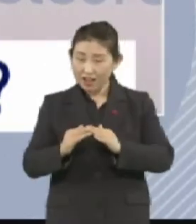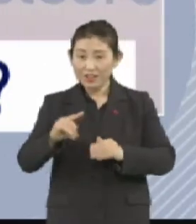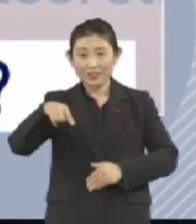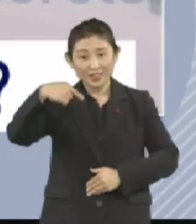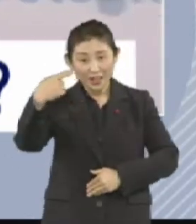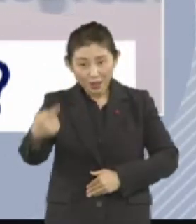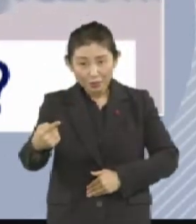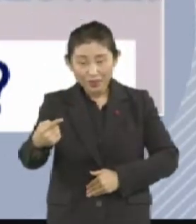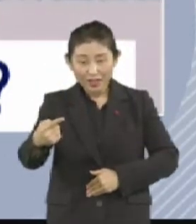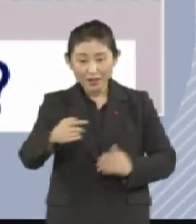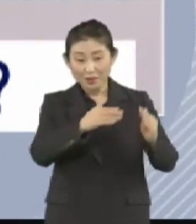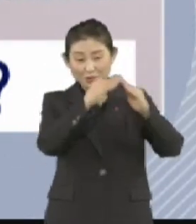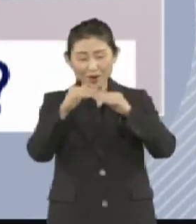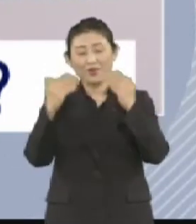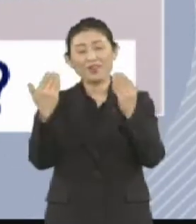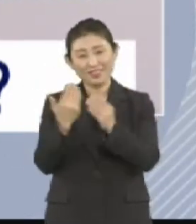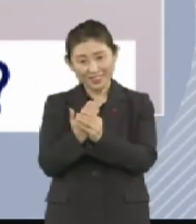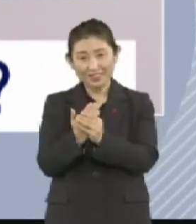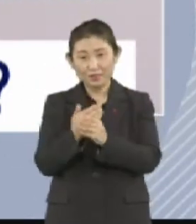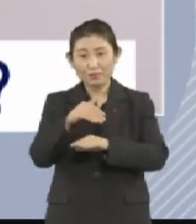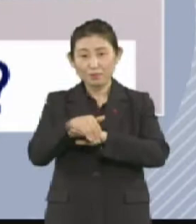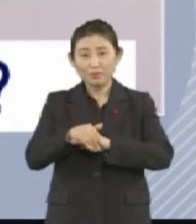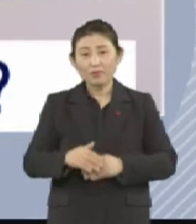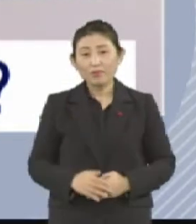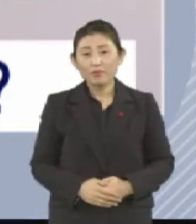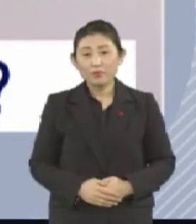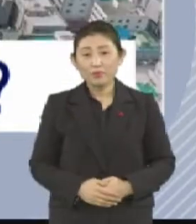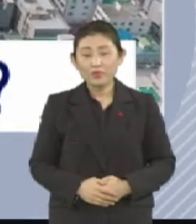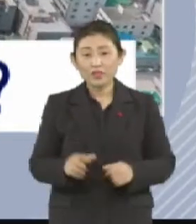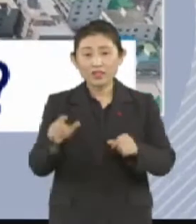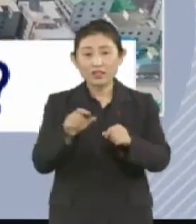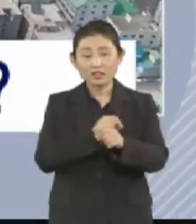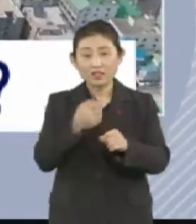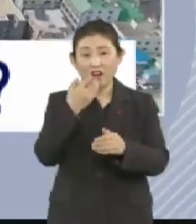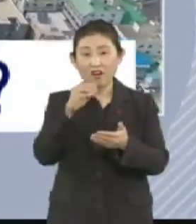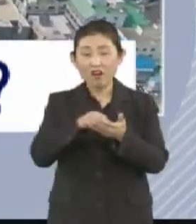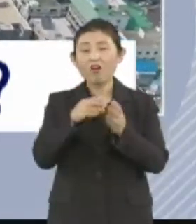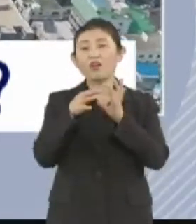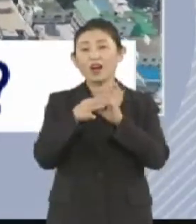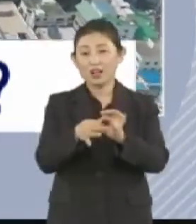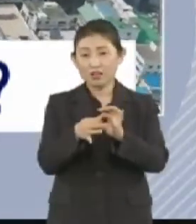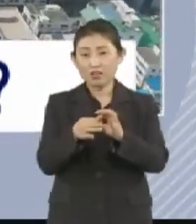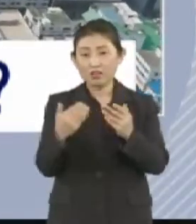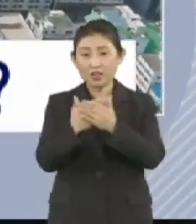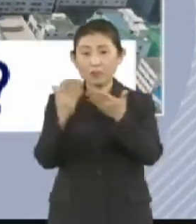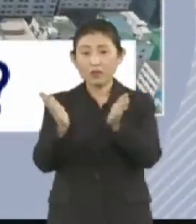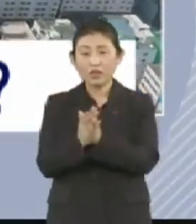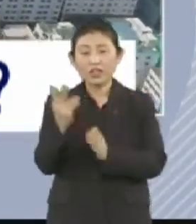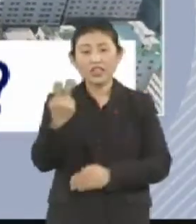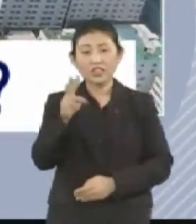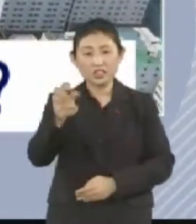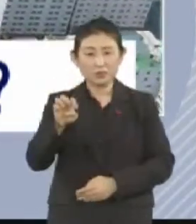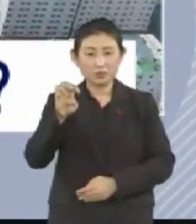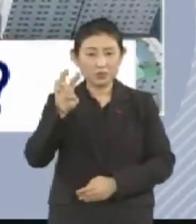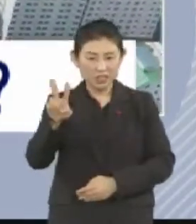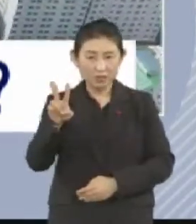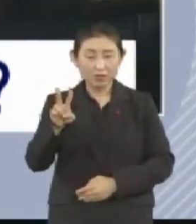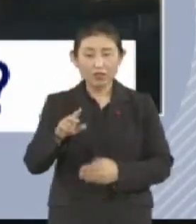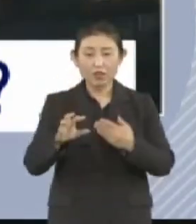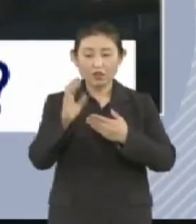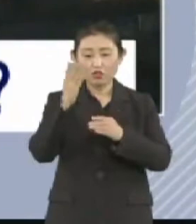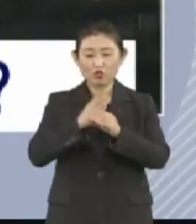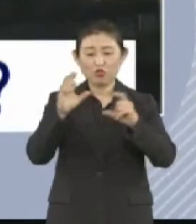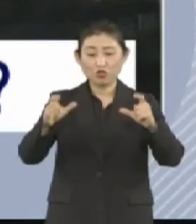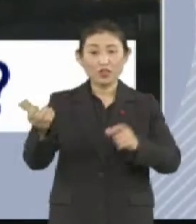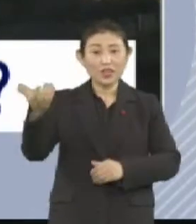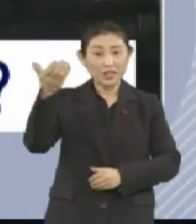단계적으로 완전 이전을 해나갈 겁니다. 특허전략개발원도 2022년 9월에 중구지역에 입주를